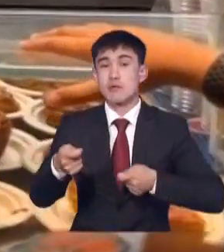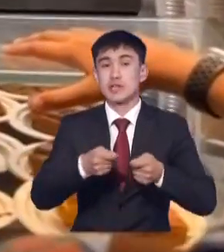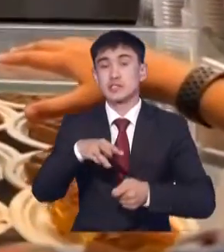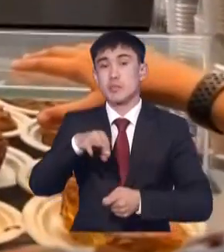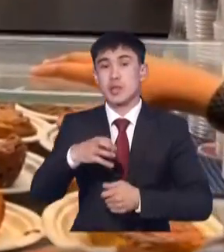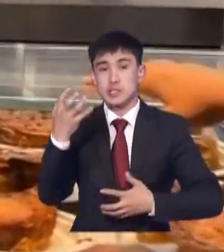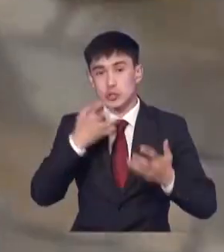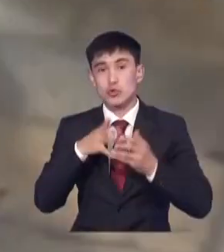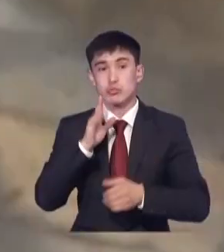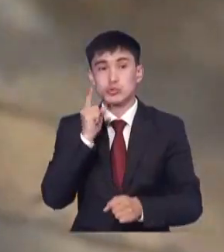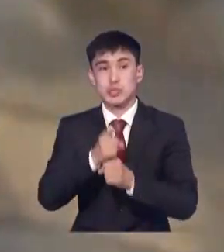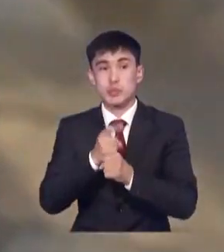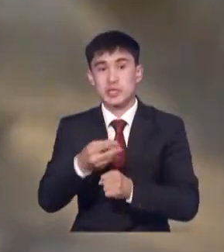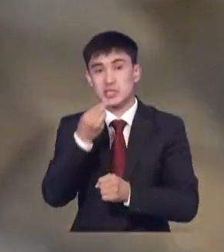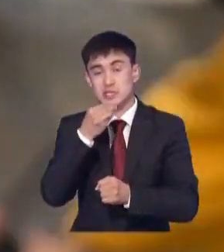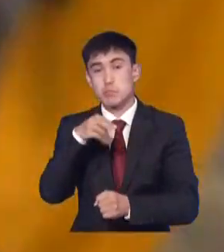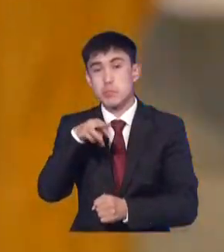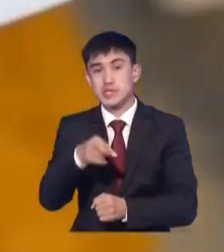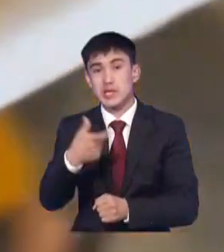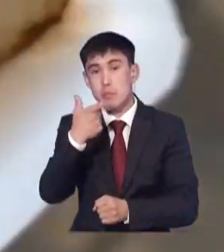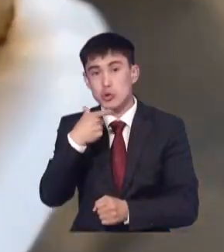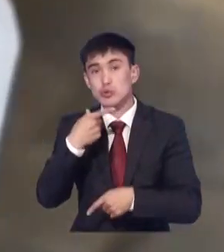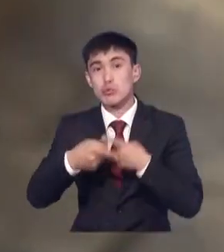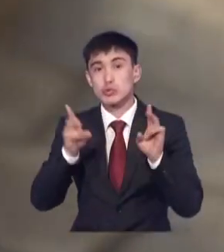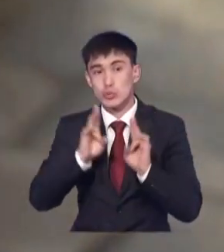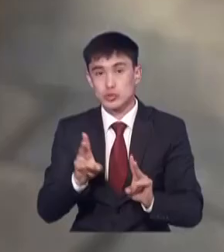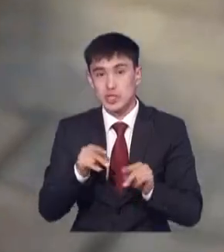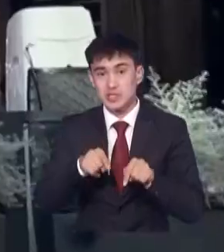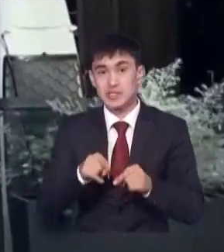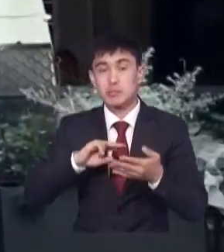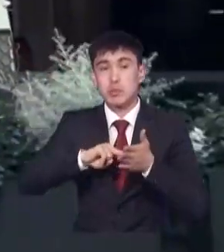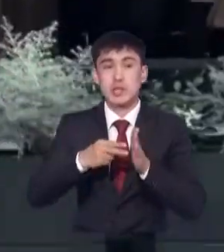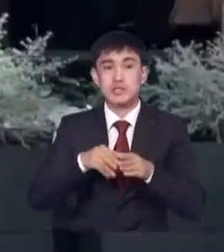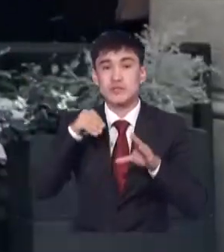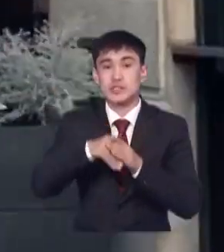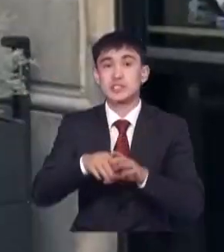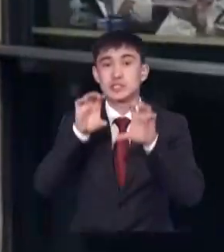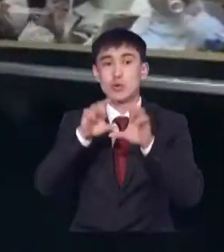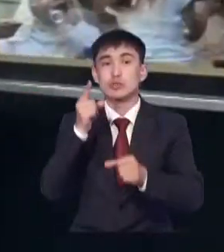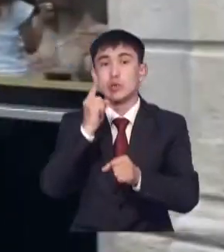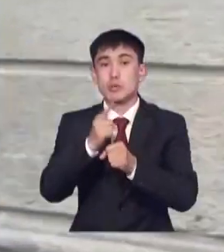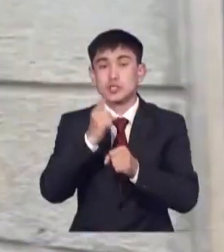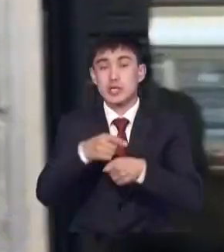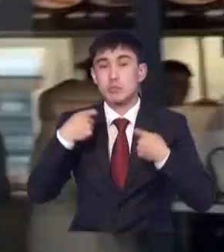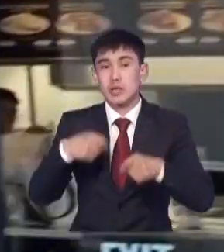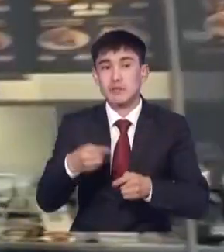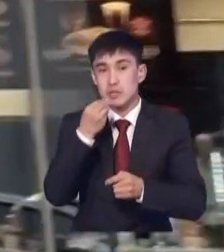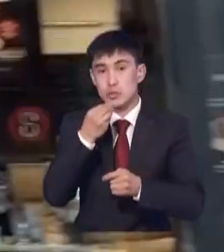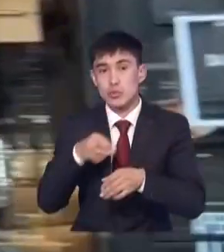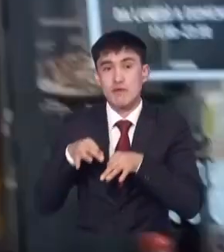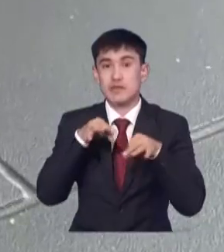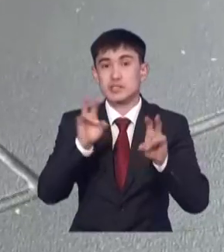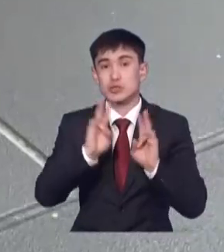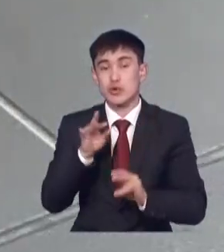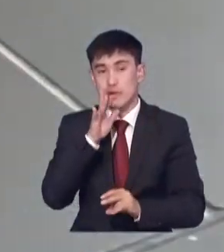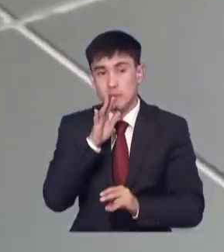всерьез намерены запретить есть пиццу и мороженое после полуночи. Здесь планируется ввести закон, запрещающий продавать еду на вынос в